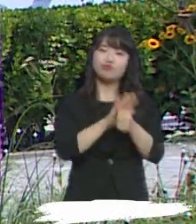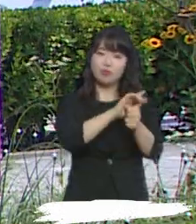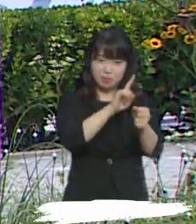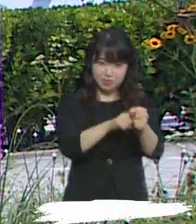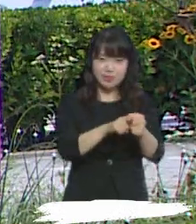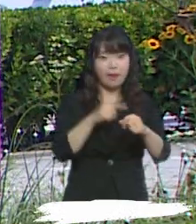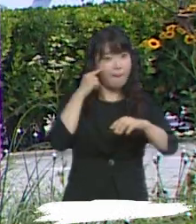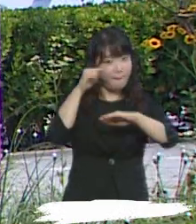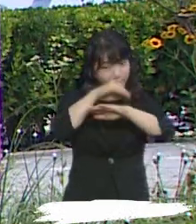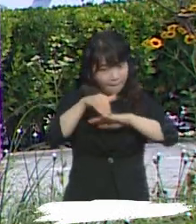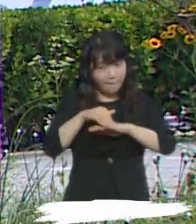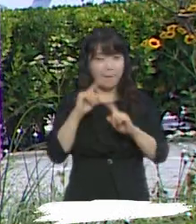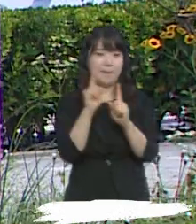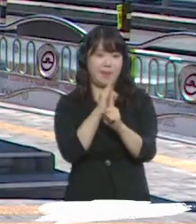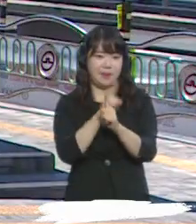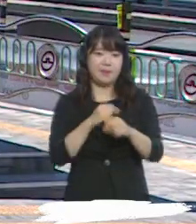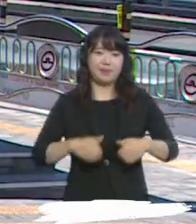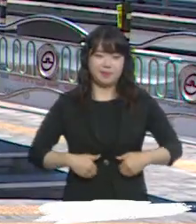할 계획이 있습니다.